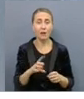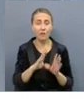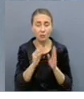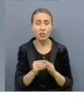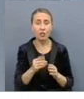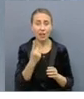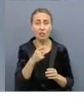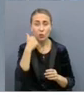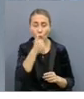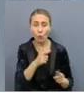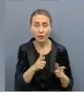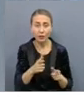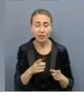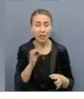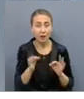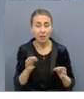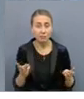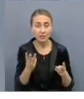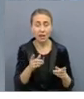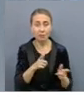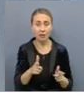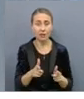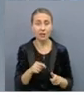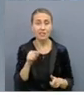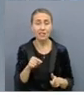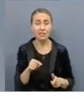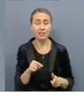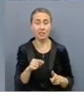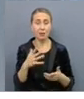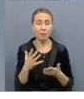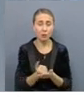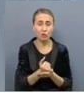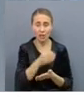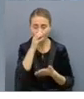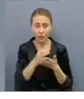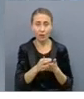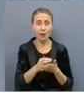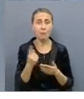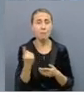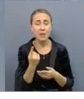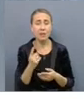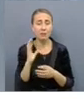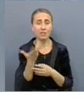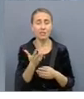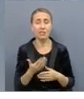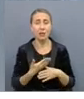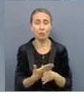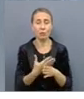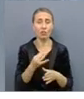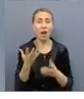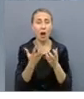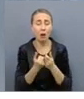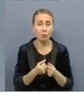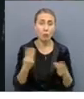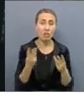для того, чтобы нормально спасателя подготовить. А здесь уже они практически получают все навыки, начиная от оказания первой медицинской помощи, работы с нашим аварийно-спасательным оборудованием, с